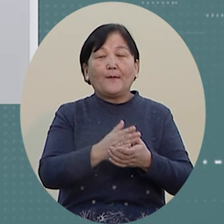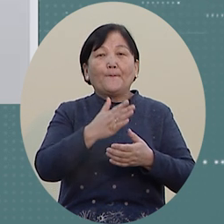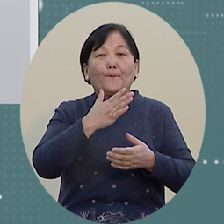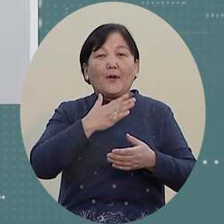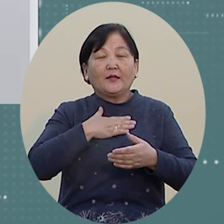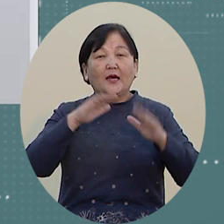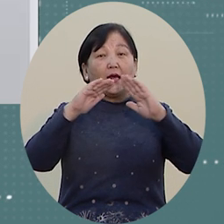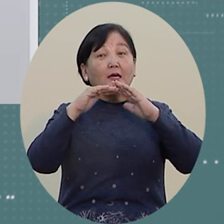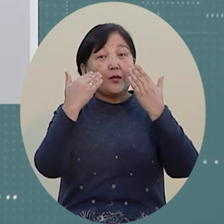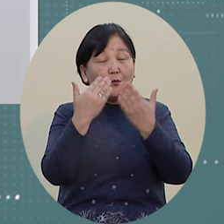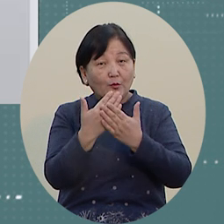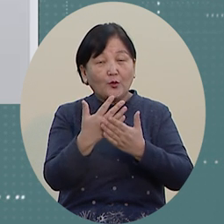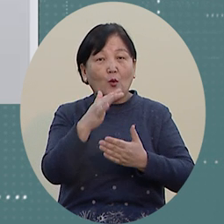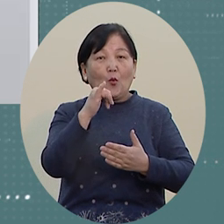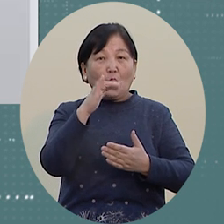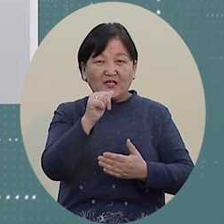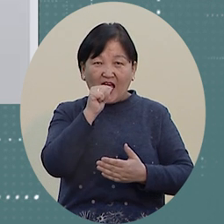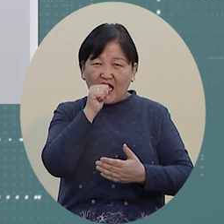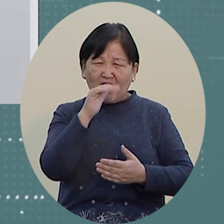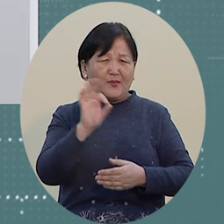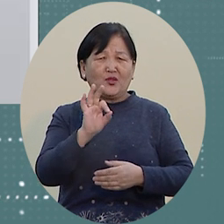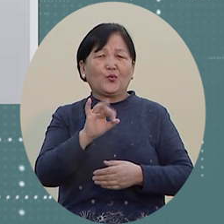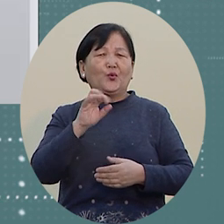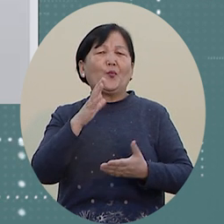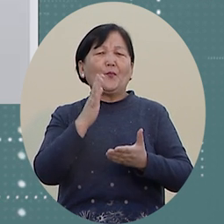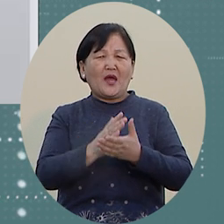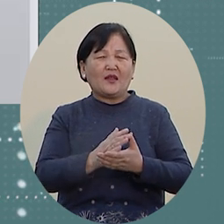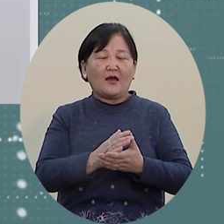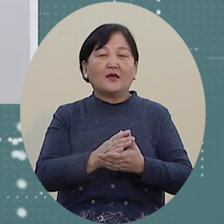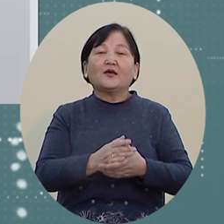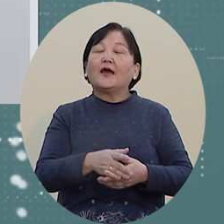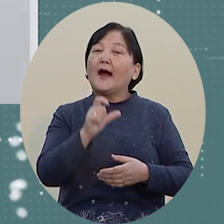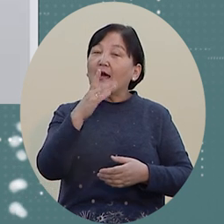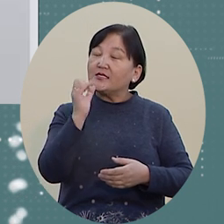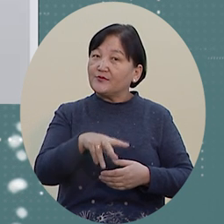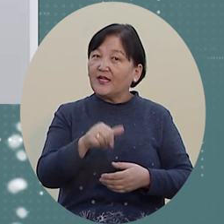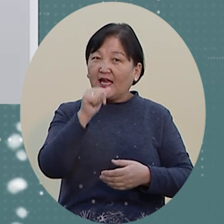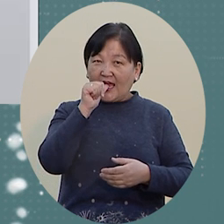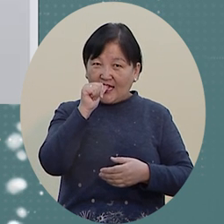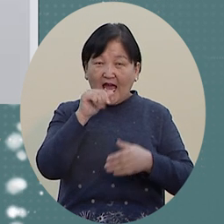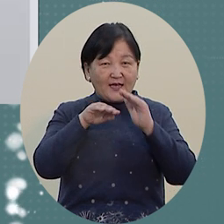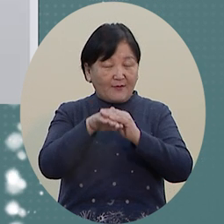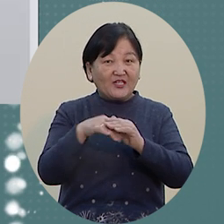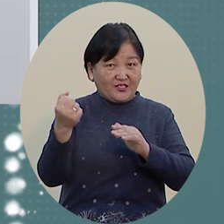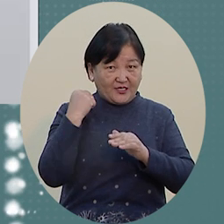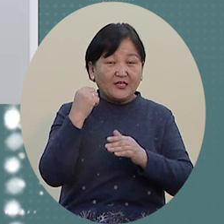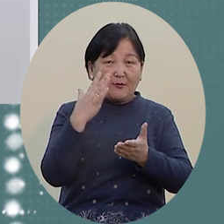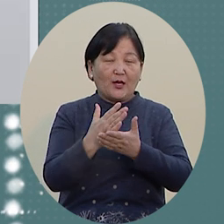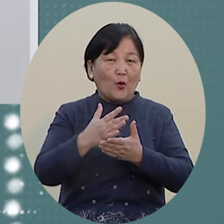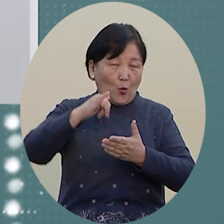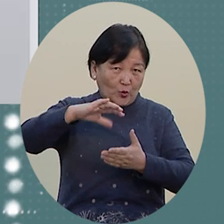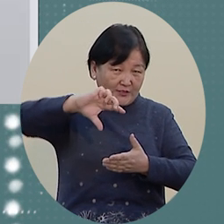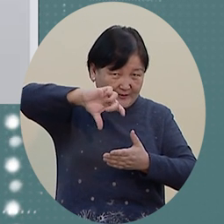гэр бүл бол усыг хэмндгүүм байна аа эсвэл хэмндгийм байна тий гэдэг дүгнэлтийг бол дорн бичих хэрэгтэй